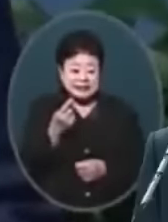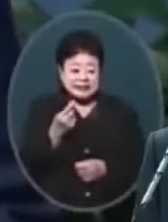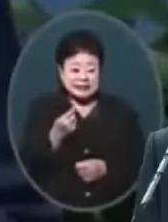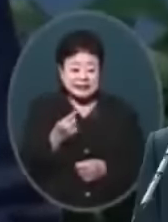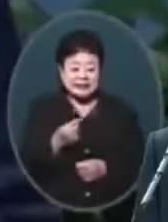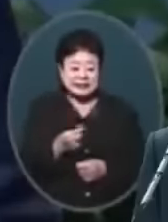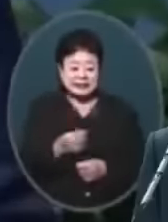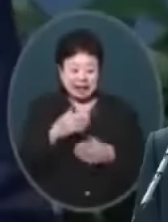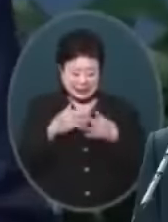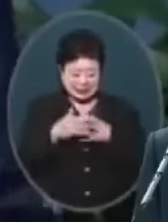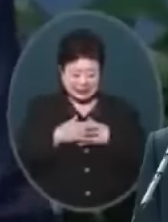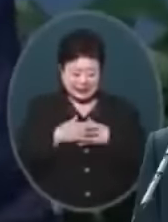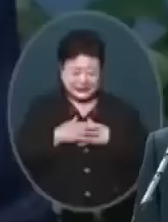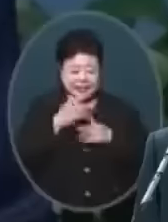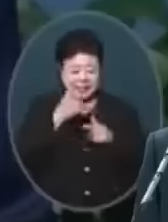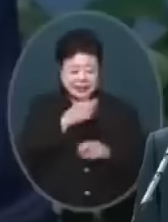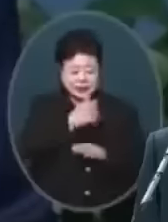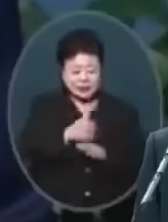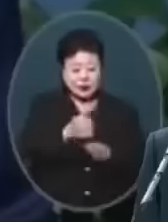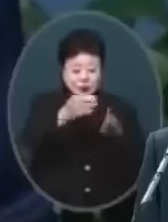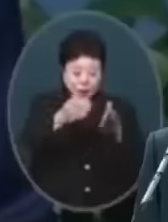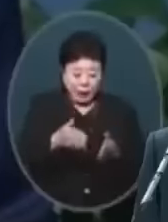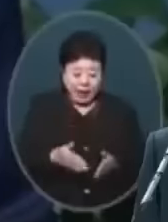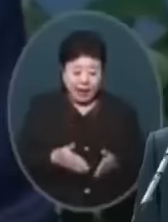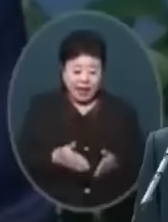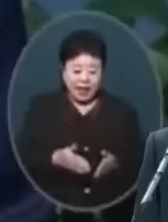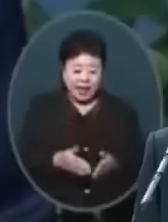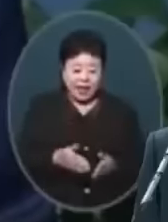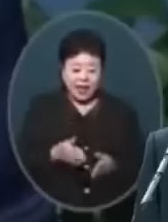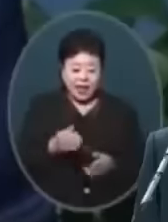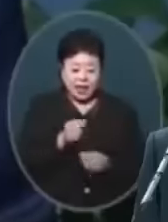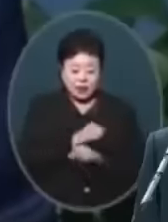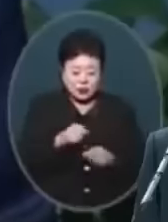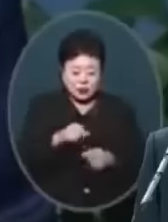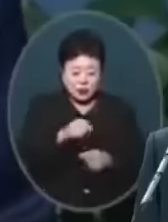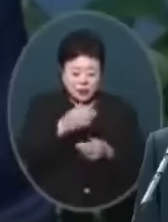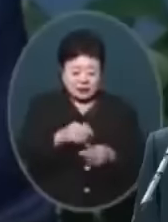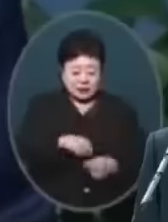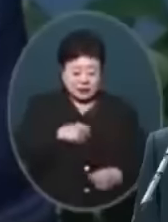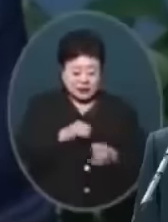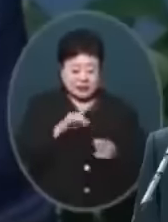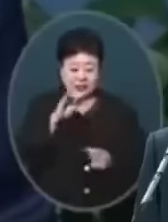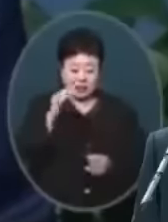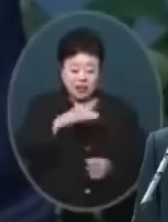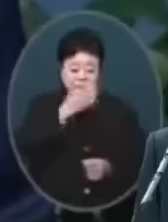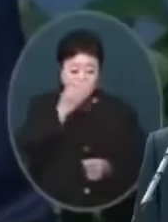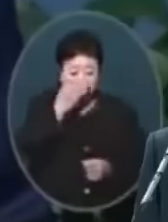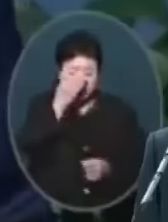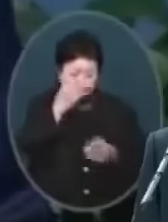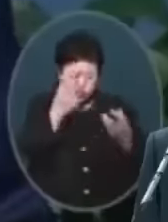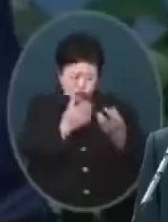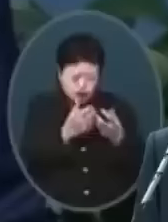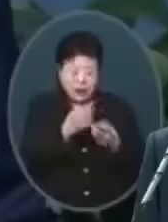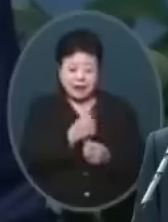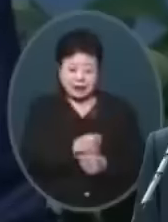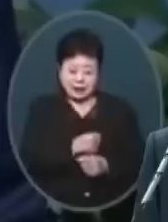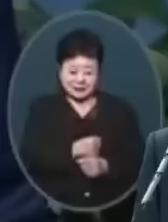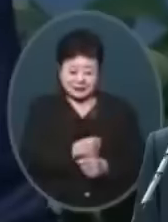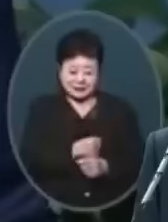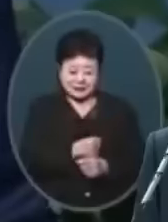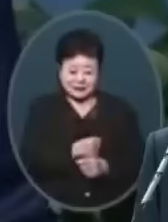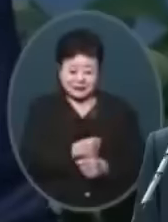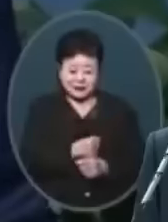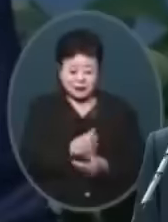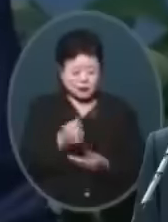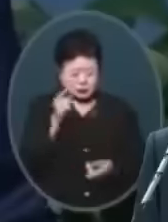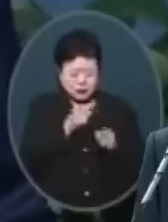인용해서 나는 예수 그리스도로 말미암아 용서받은 의인이 되었다. 거룩하고 성령 충만하다.